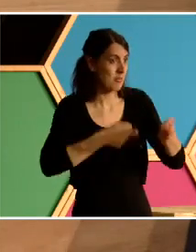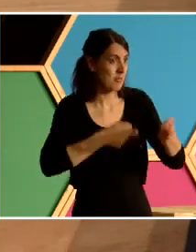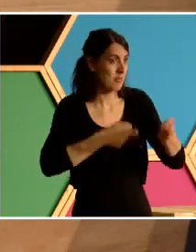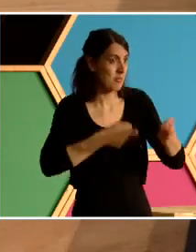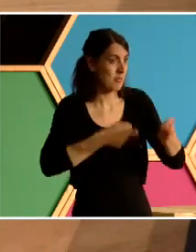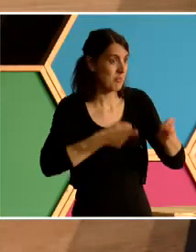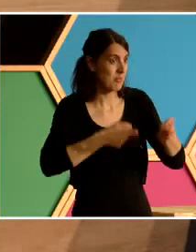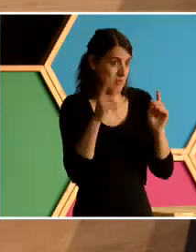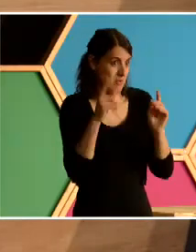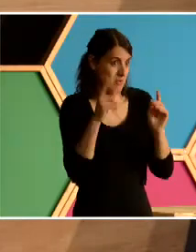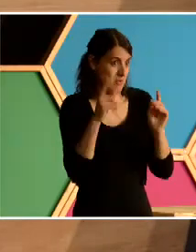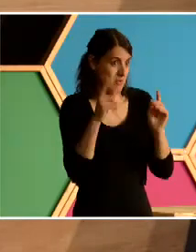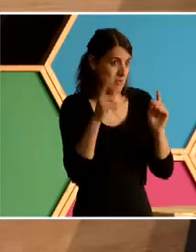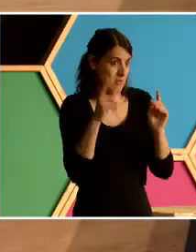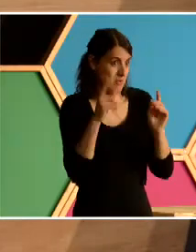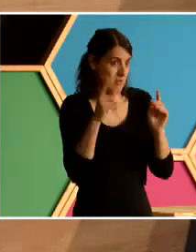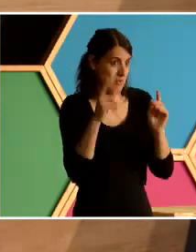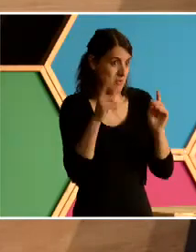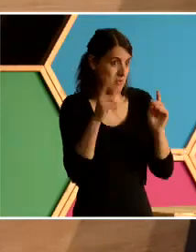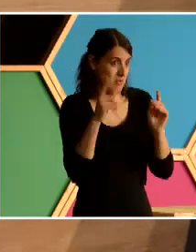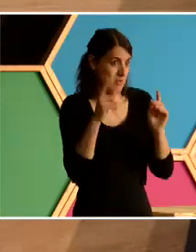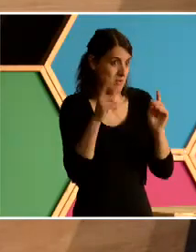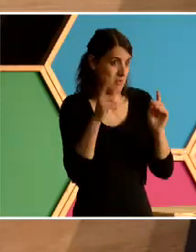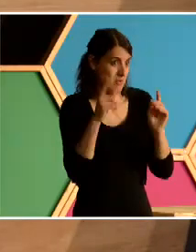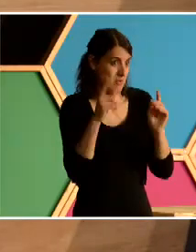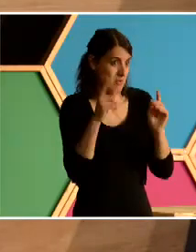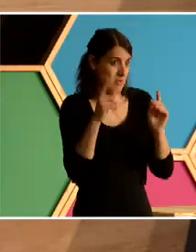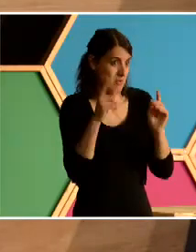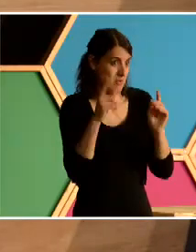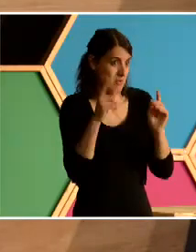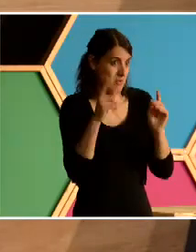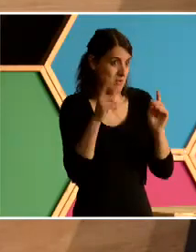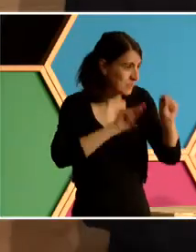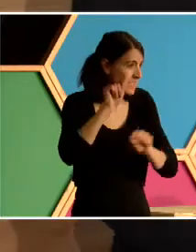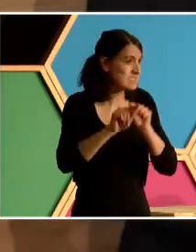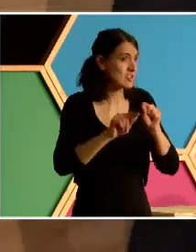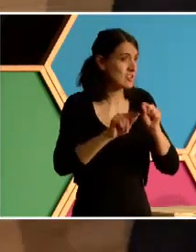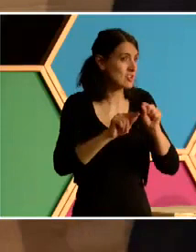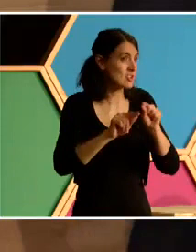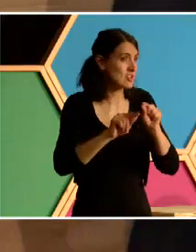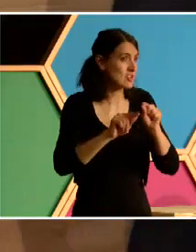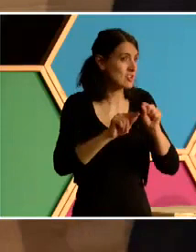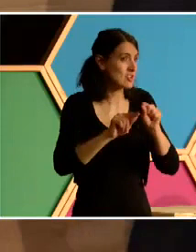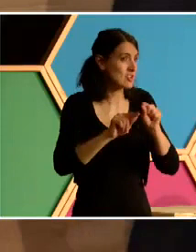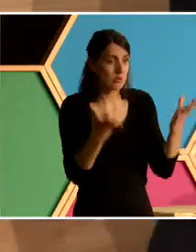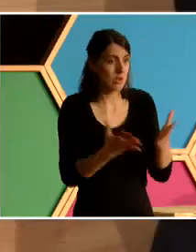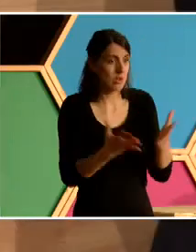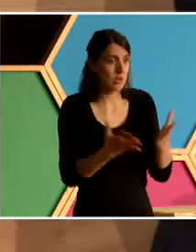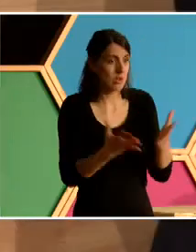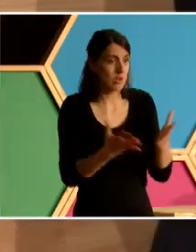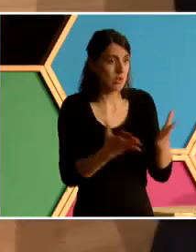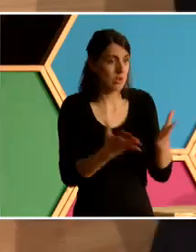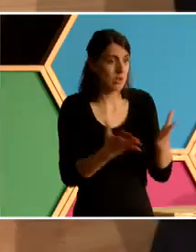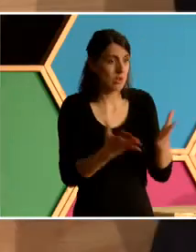darrere nostre. Dificultats en contaminació, dificultats en l'escalfament global, dificultats en l'esgotament dels recursos, una sèrie de qüestions